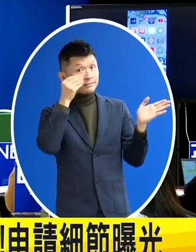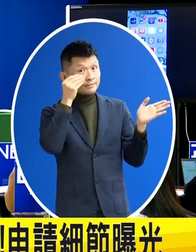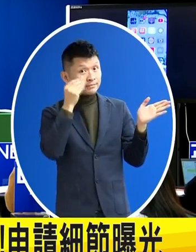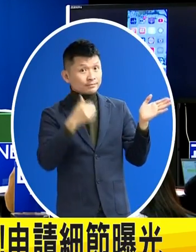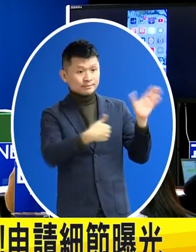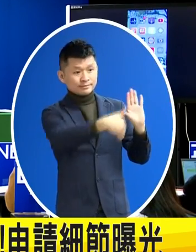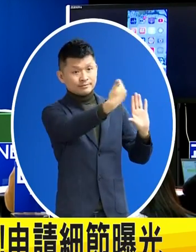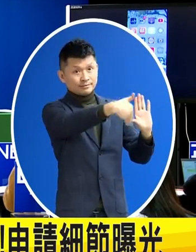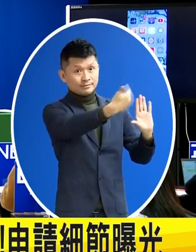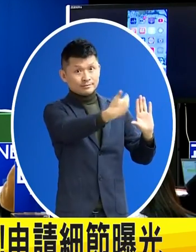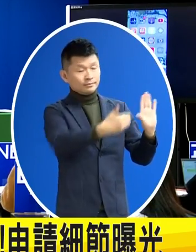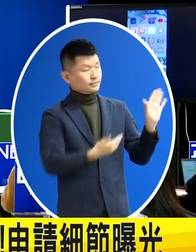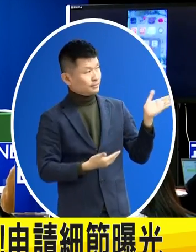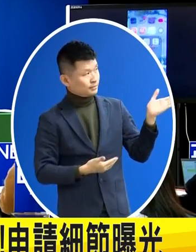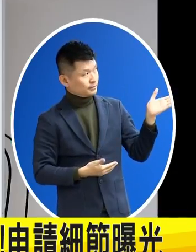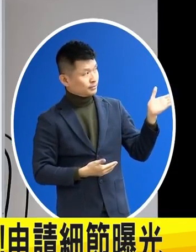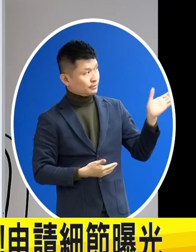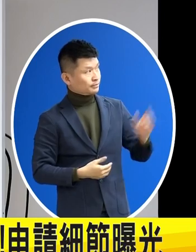左边的萤幕，